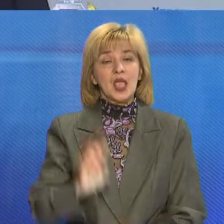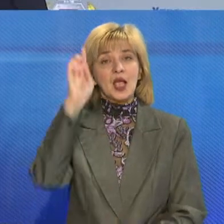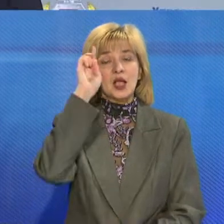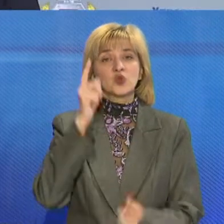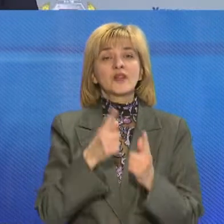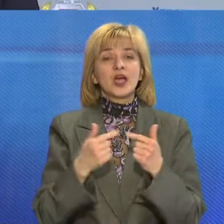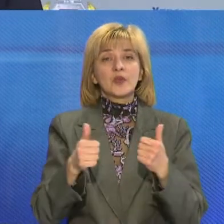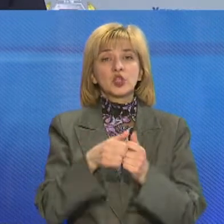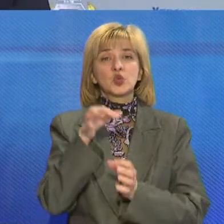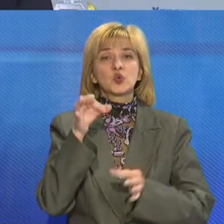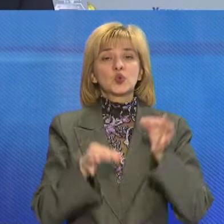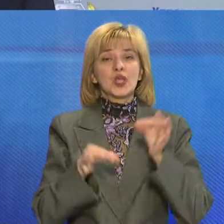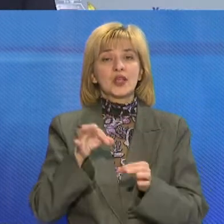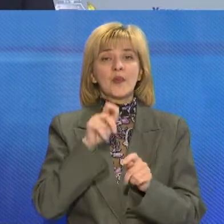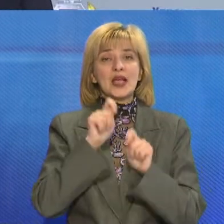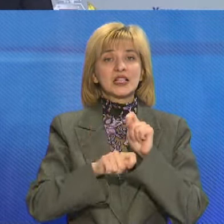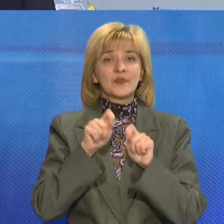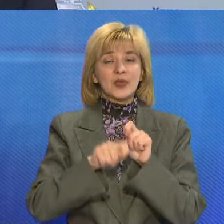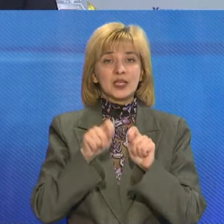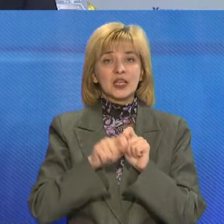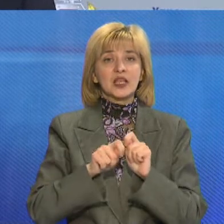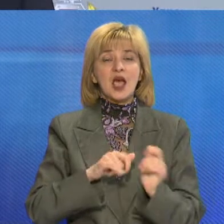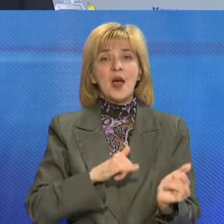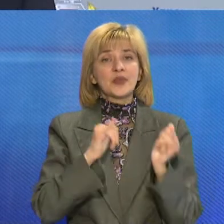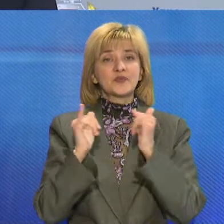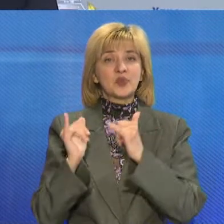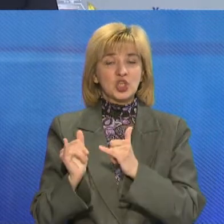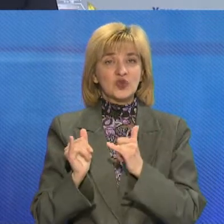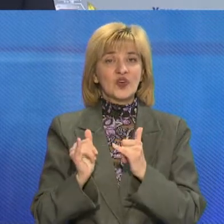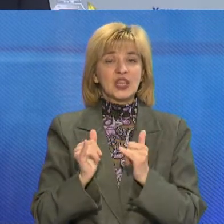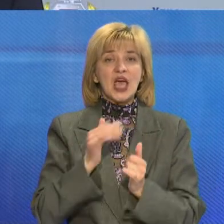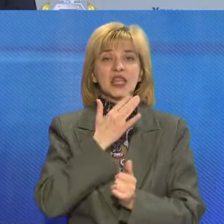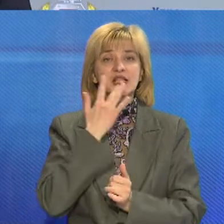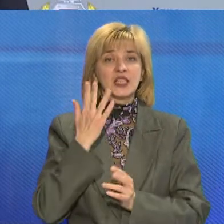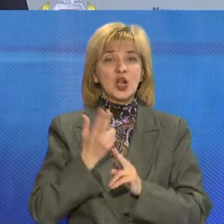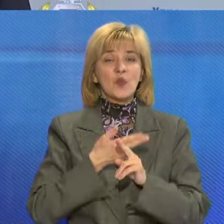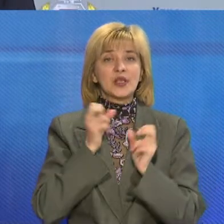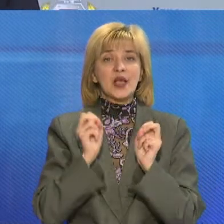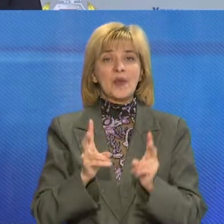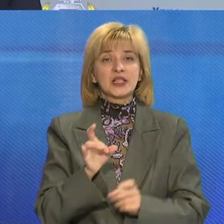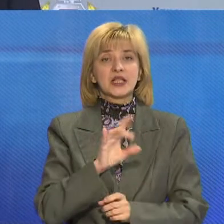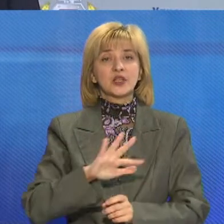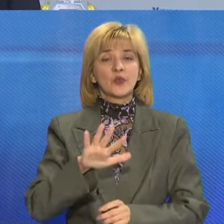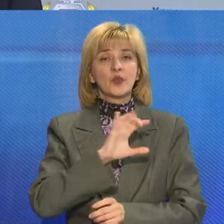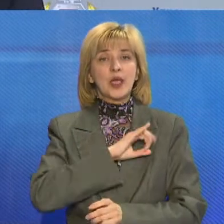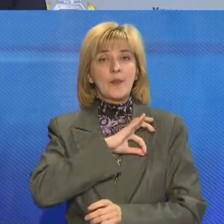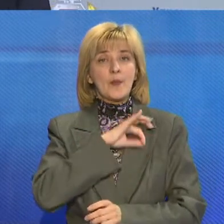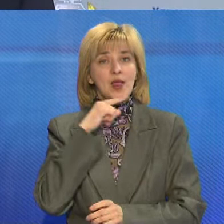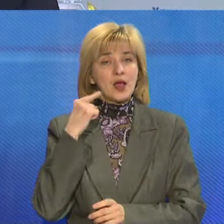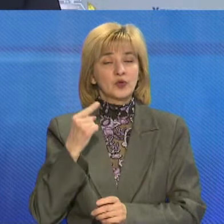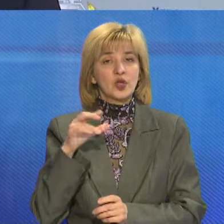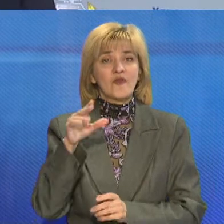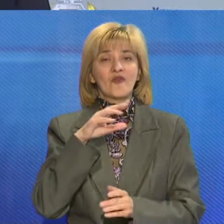Государственный комитет судебных экспертиз, как государственный орган, обеспечивает национальную безопасность Республики Беларусь в пределах своей компетенции,